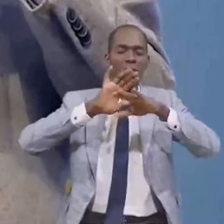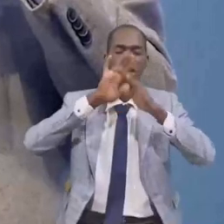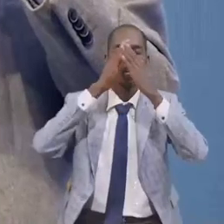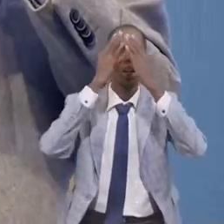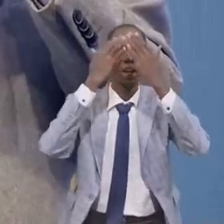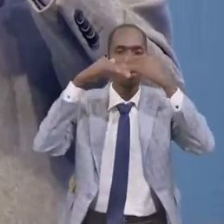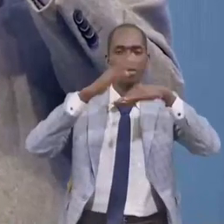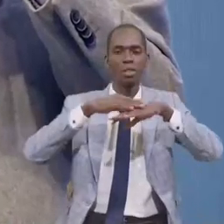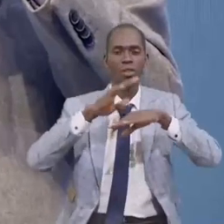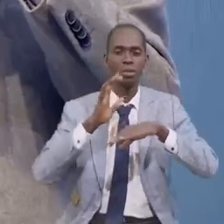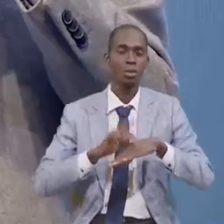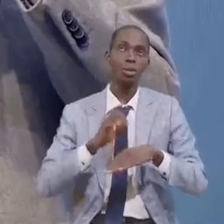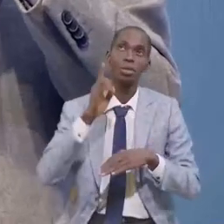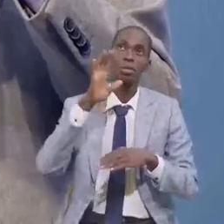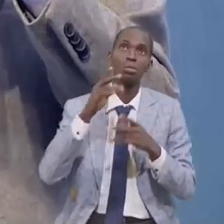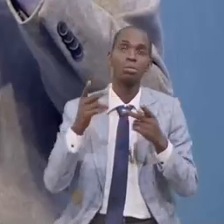యోచనది,